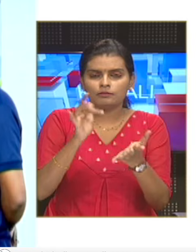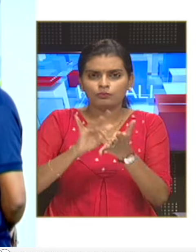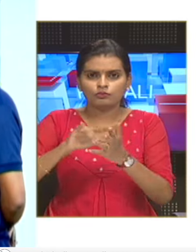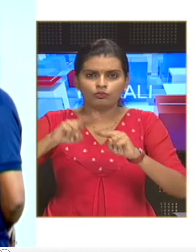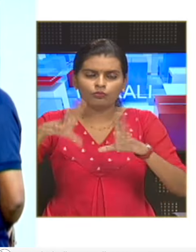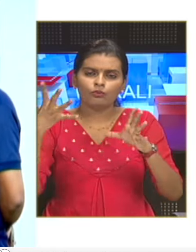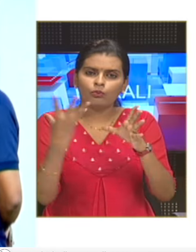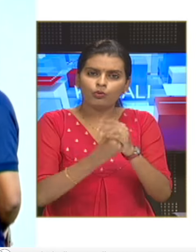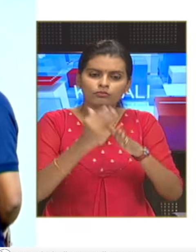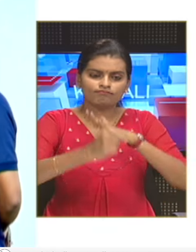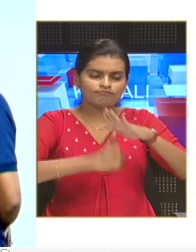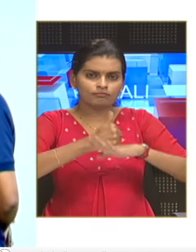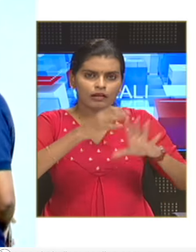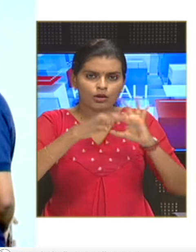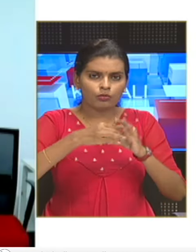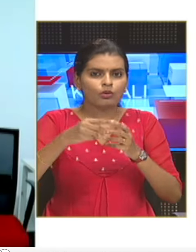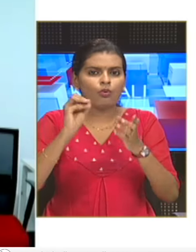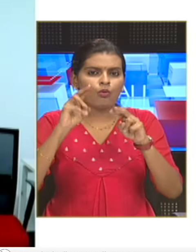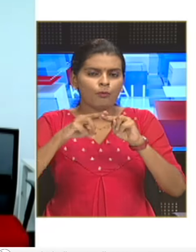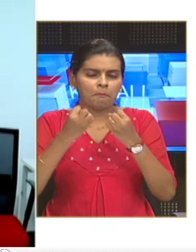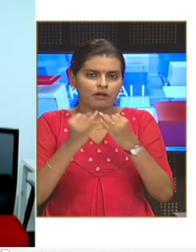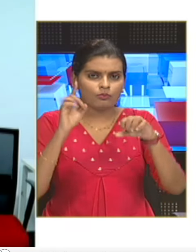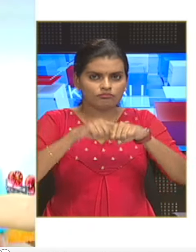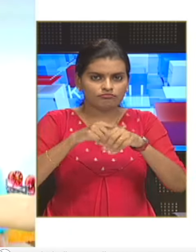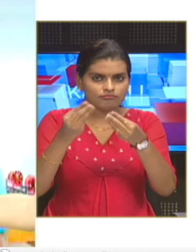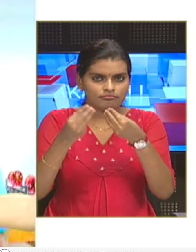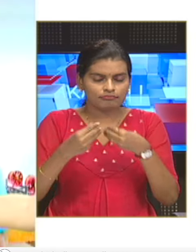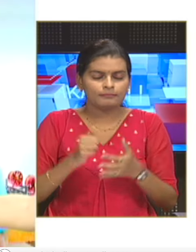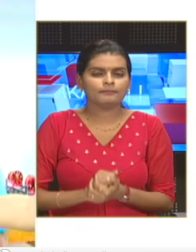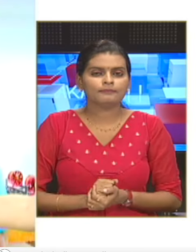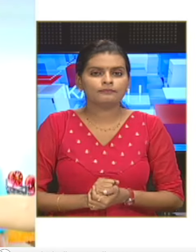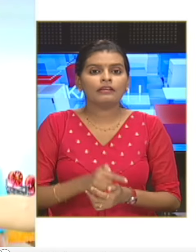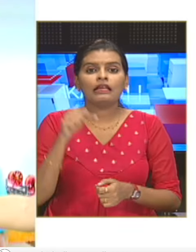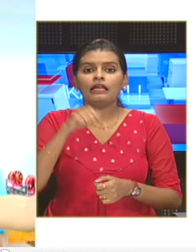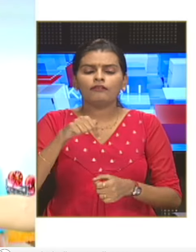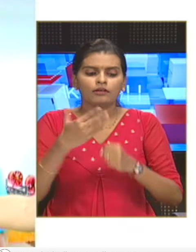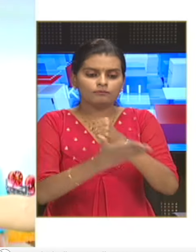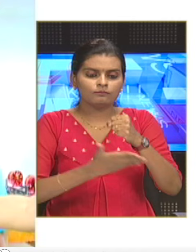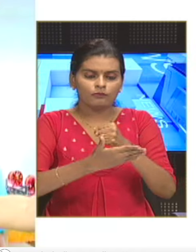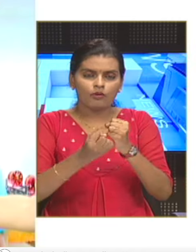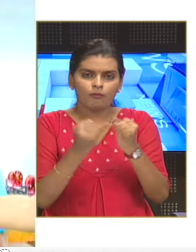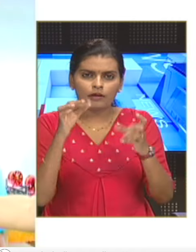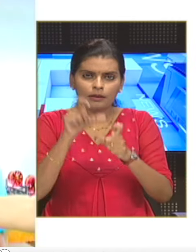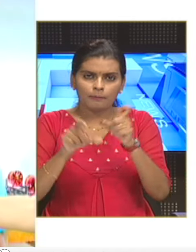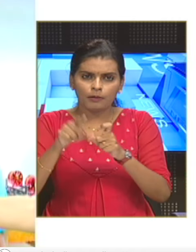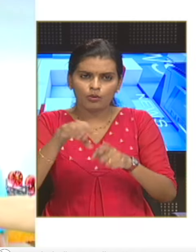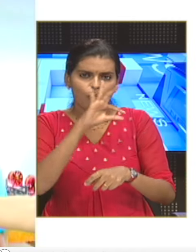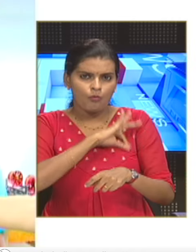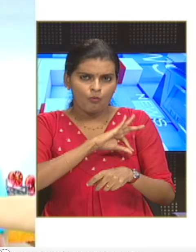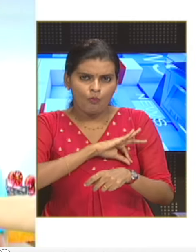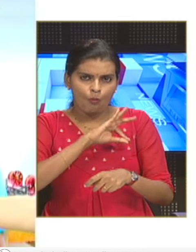സംയുക്ത സംരംഭങ്ങൾ ആരംഭിക്കാനുള്ള ഓഫറുകളും ഇവർക്ക് ലഭിച്ചു കഴിഞ്ഞു. ഇവിടെ ഒരുപാട് കർഷകർക്ക് നമുക്ക് പ്രോഫിറ്റബിൾ